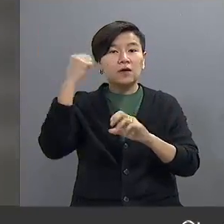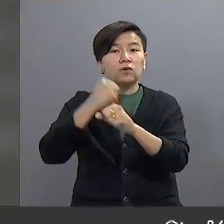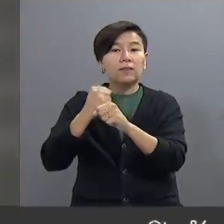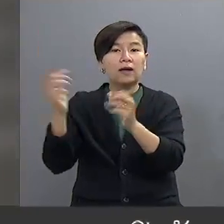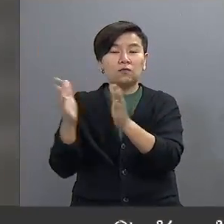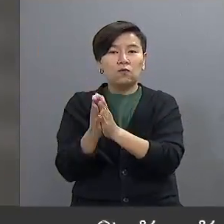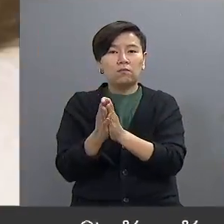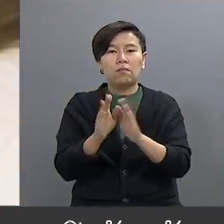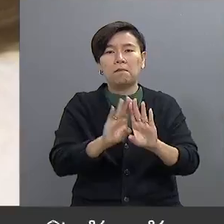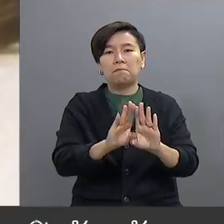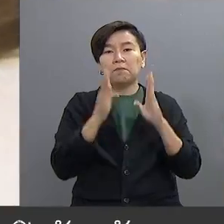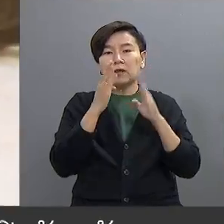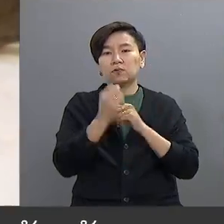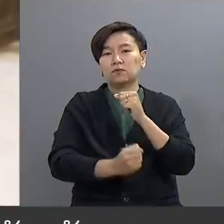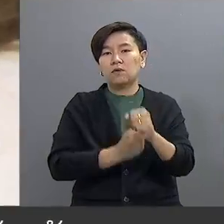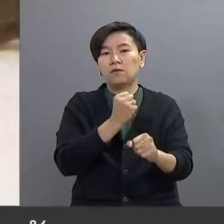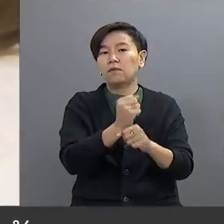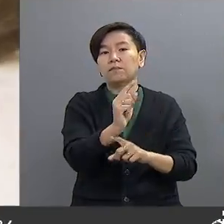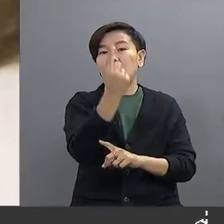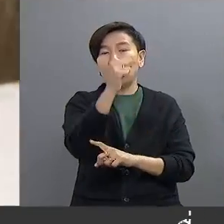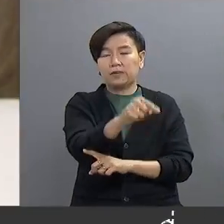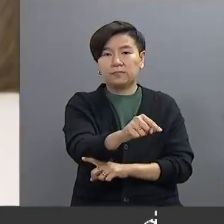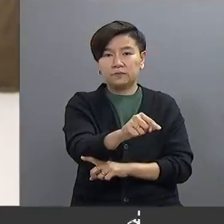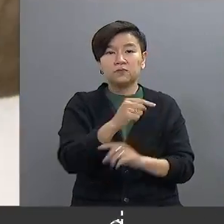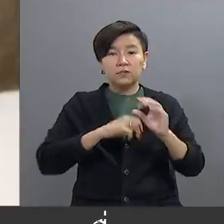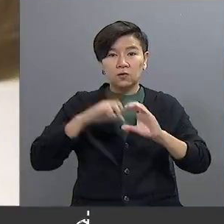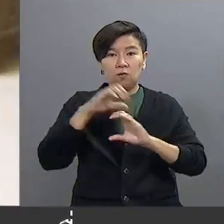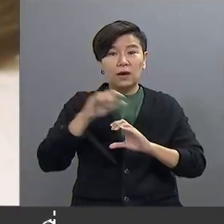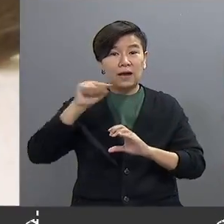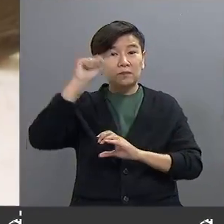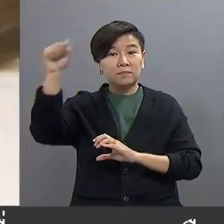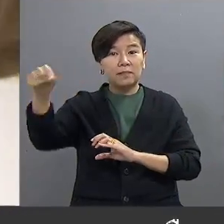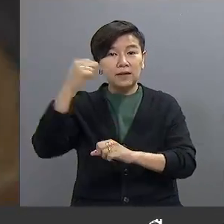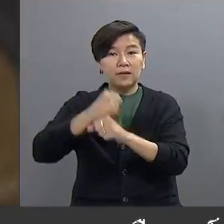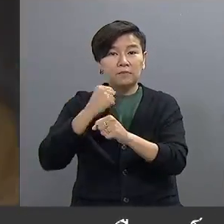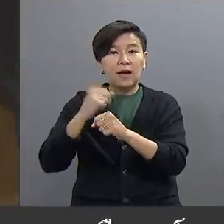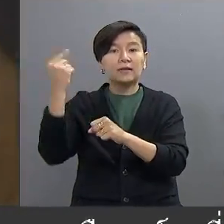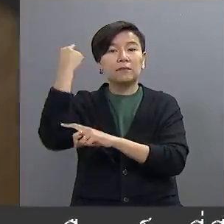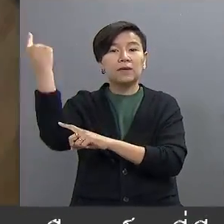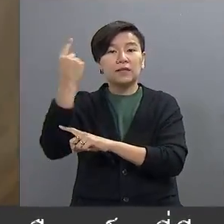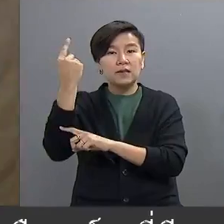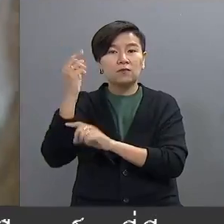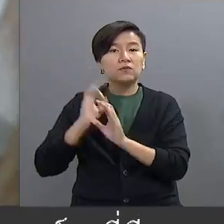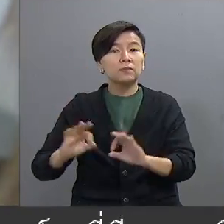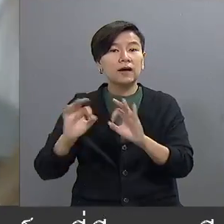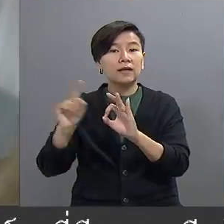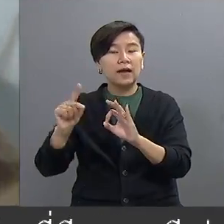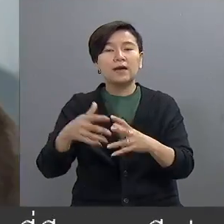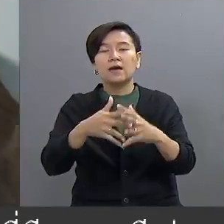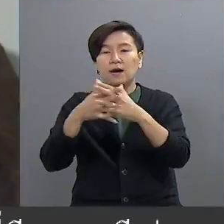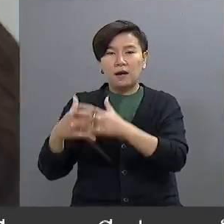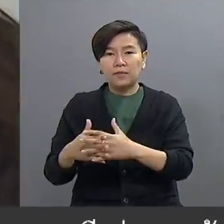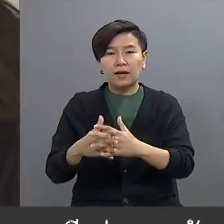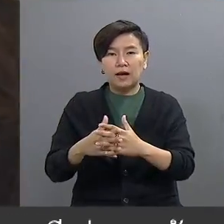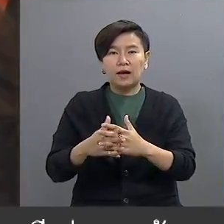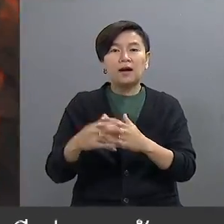สำหรับโครงการ Work and Travel เนี่ยจริงๆแล้วเนี่ยที่มาที่ไปคือมันเป็นโครงการของความร่วมมือทางสหรัฐอเมริกากับประเทศต่างๆไม่ใช่